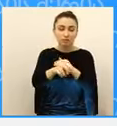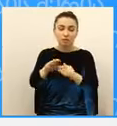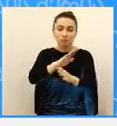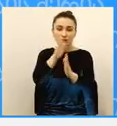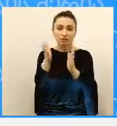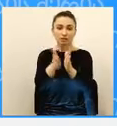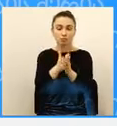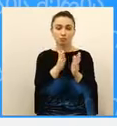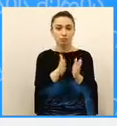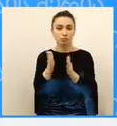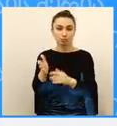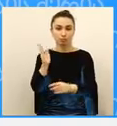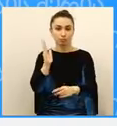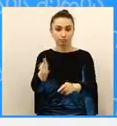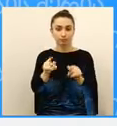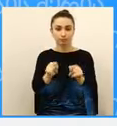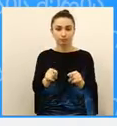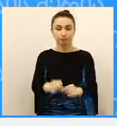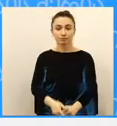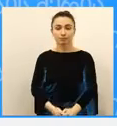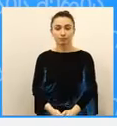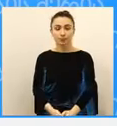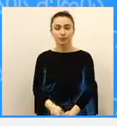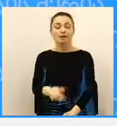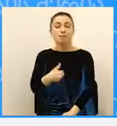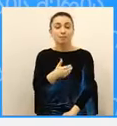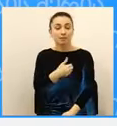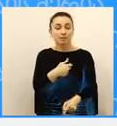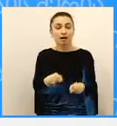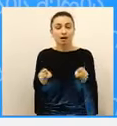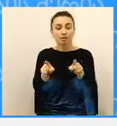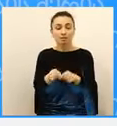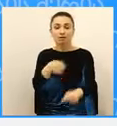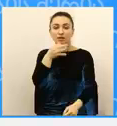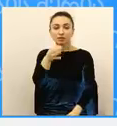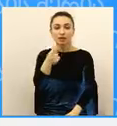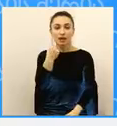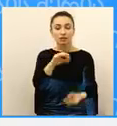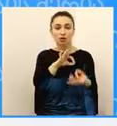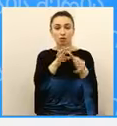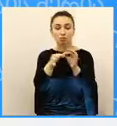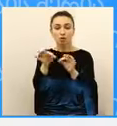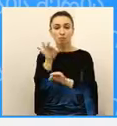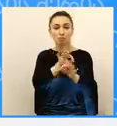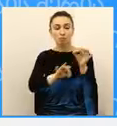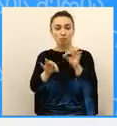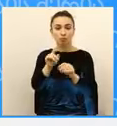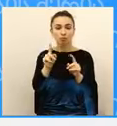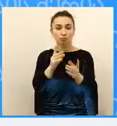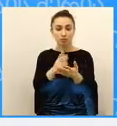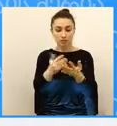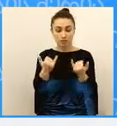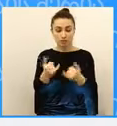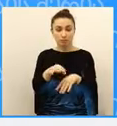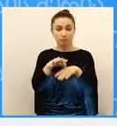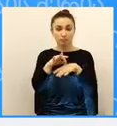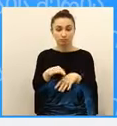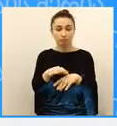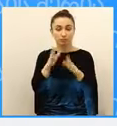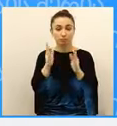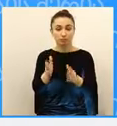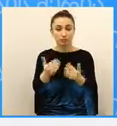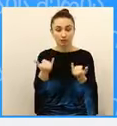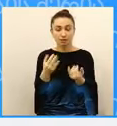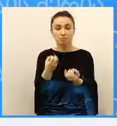მთლიანად მოსაწესრიგებელია. Მინდა ასევე გითხრათ ერთ კონკრეტულ პროექტზე, რომელიც წელს განხორციელდება.